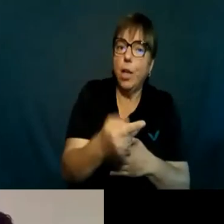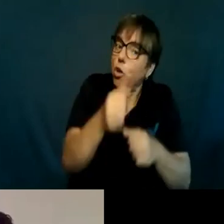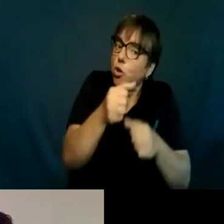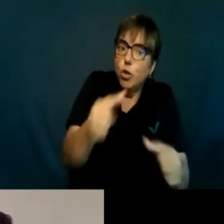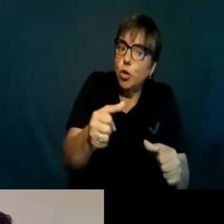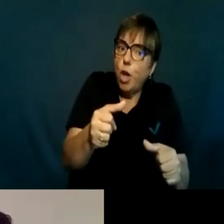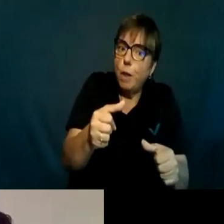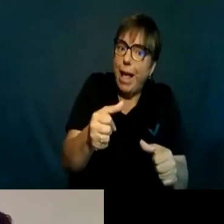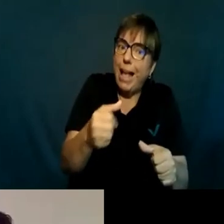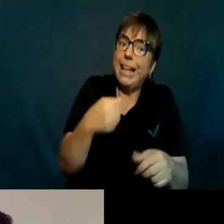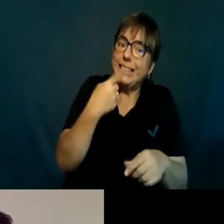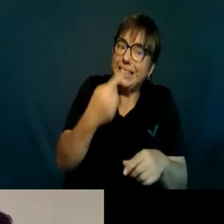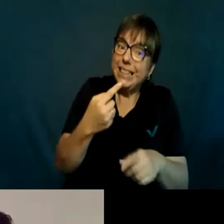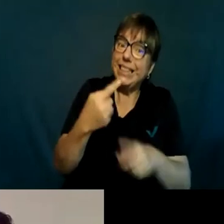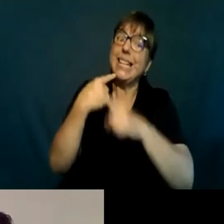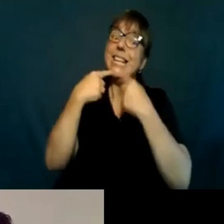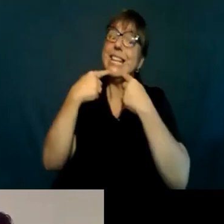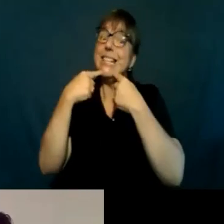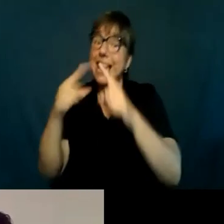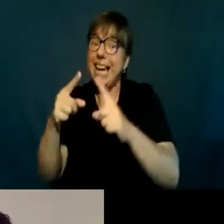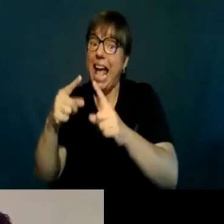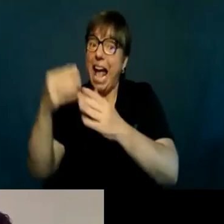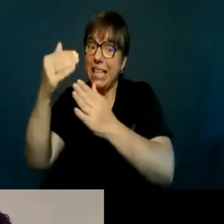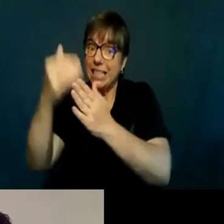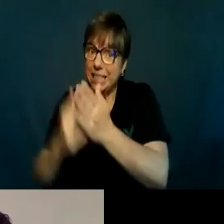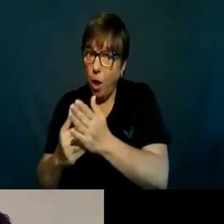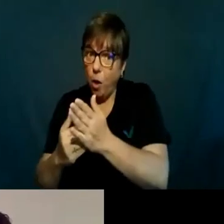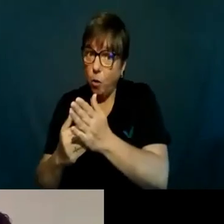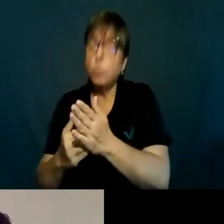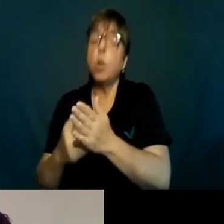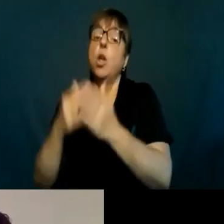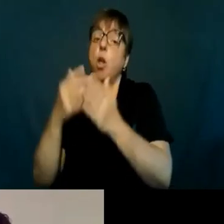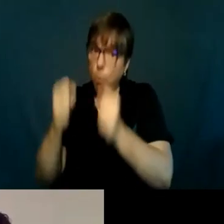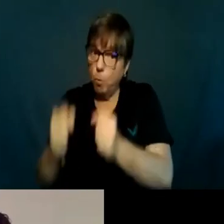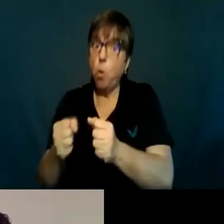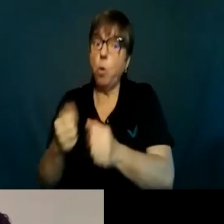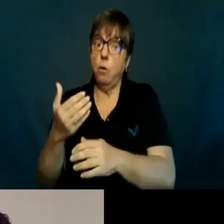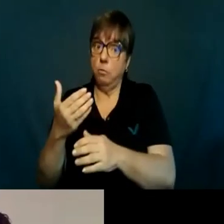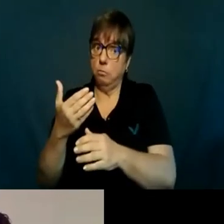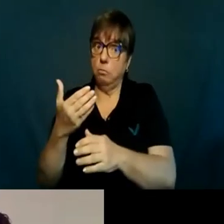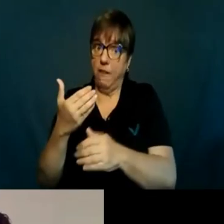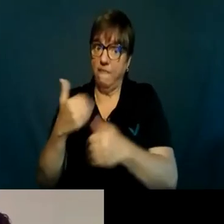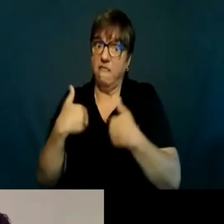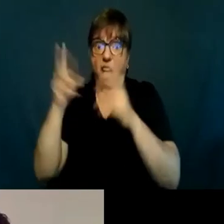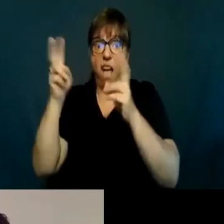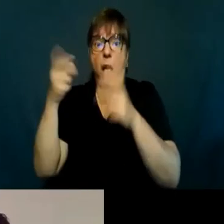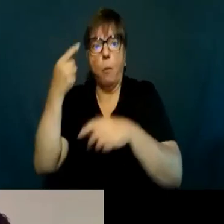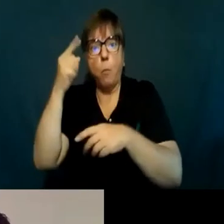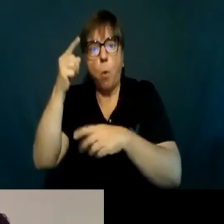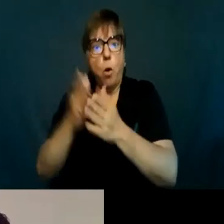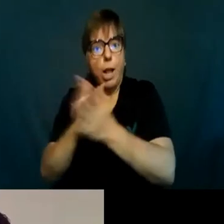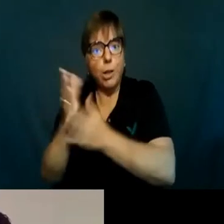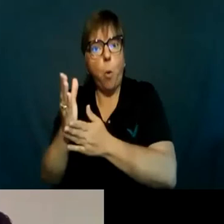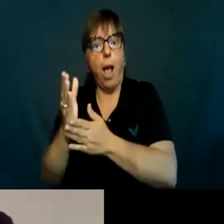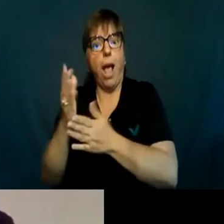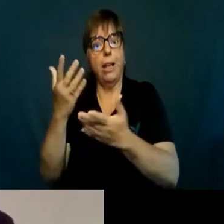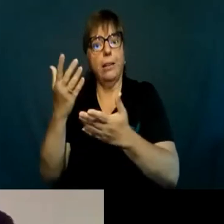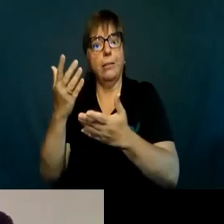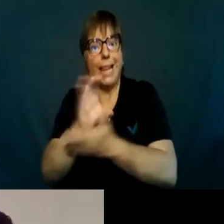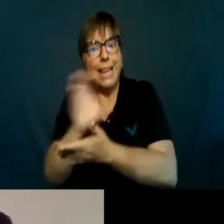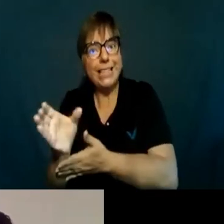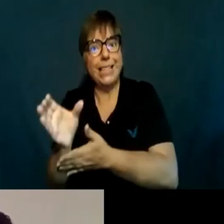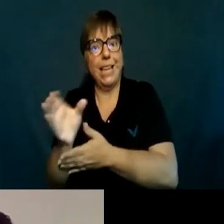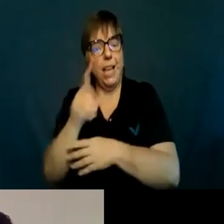Déclaration a l'application en droits domestiques canadiens. Il s'agit de la respecter, de la mettre en œuvre